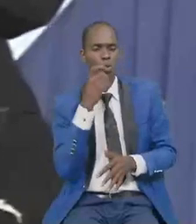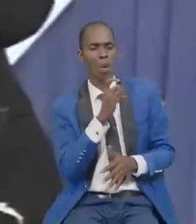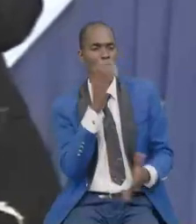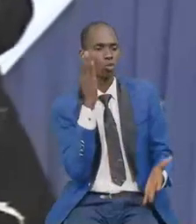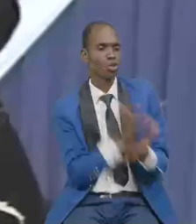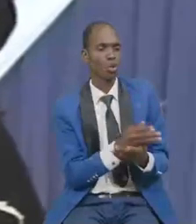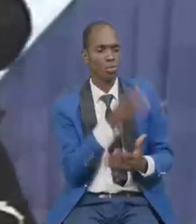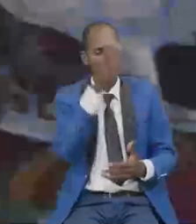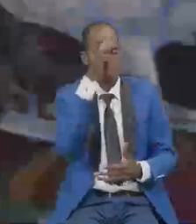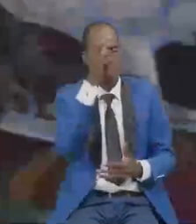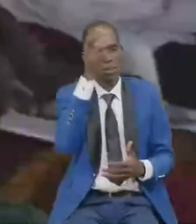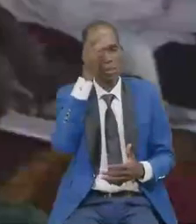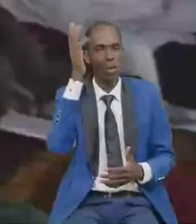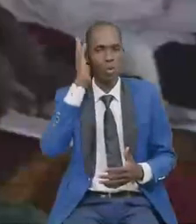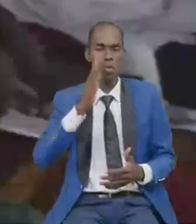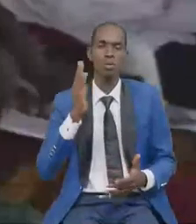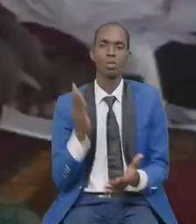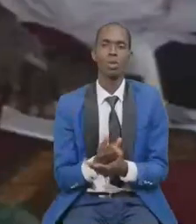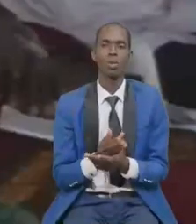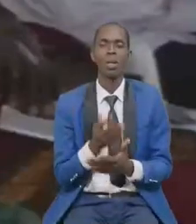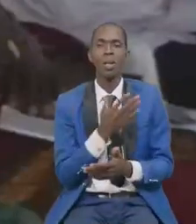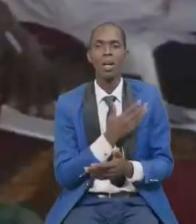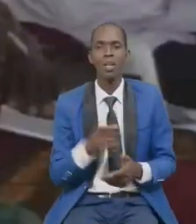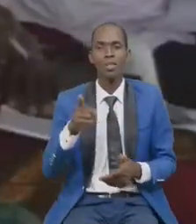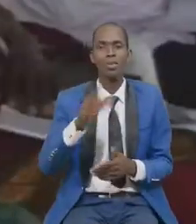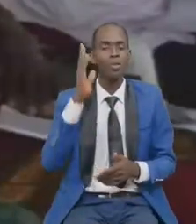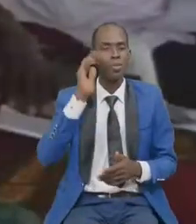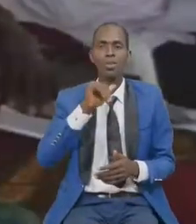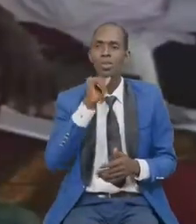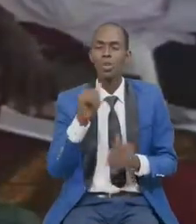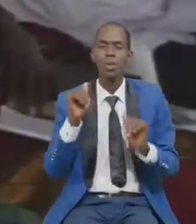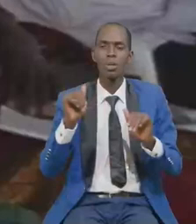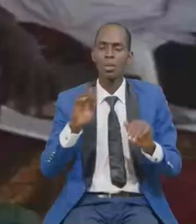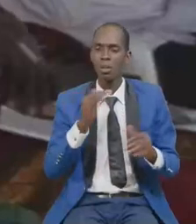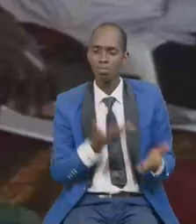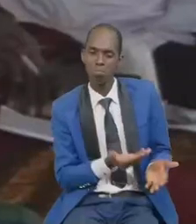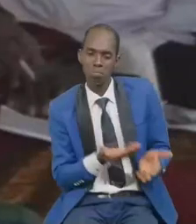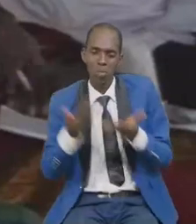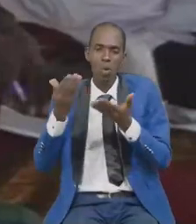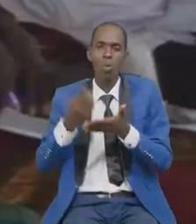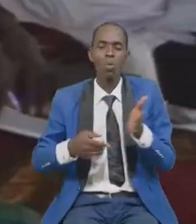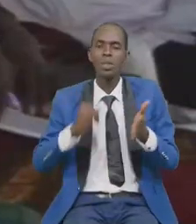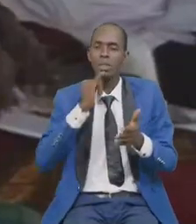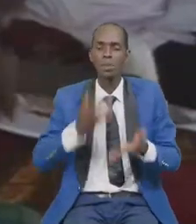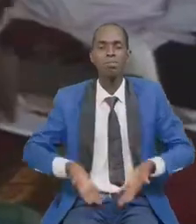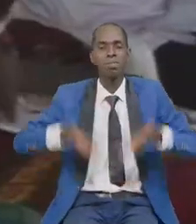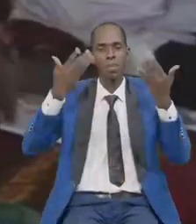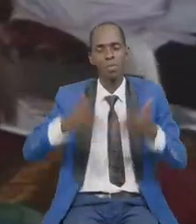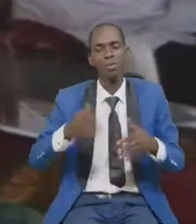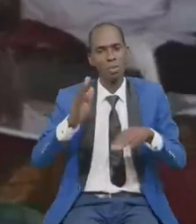arrêter. Et tu n'auras pas à porter quelque chose qui est trop lourd pour toi au nom de